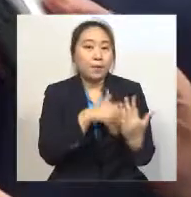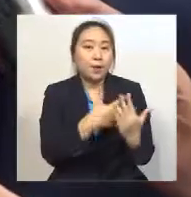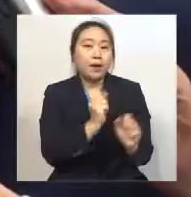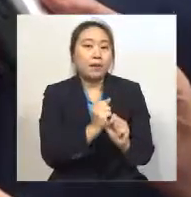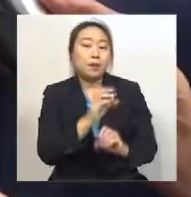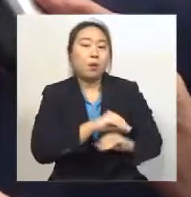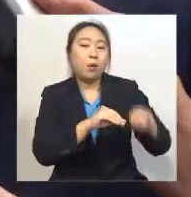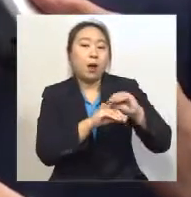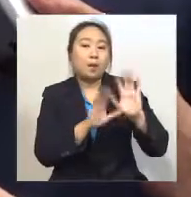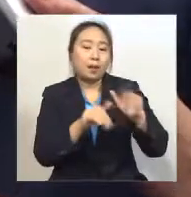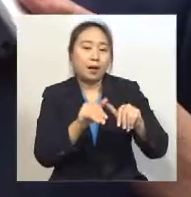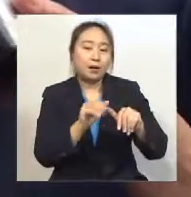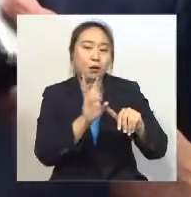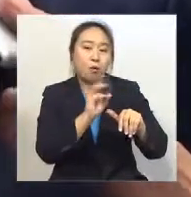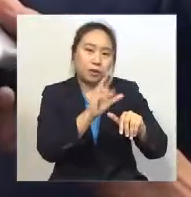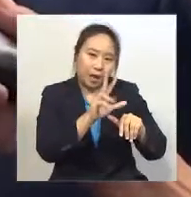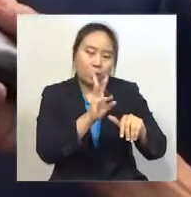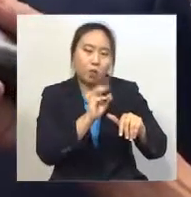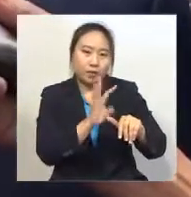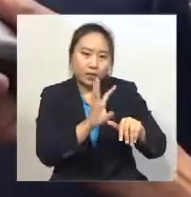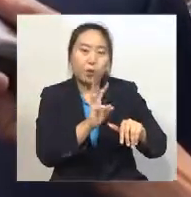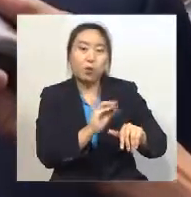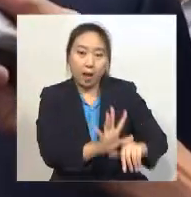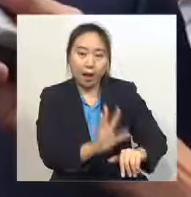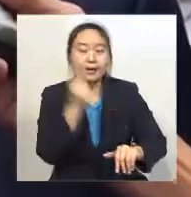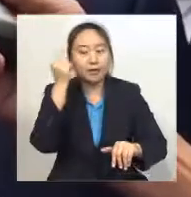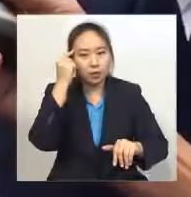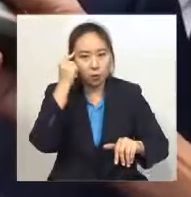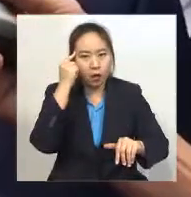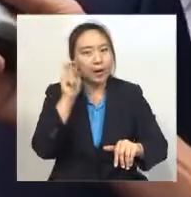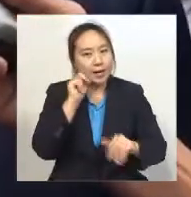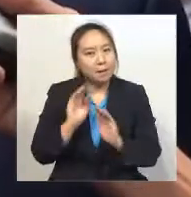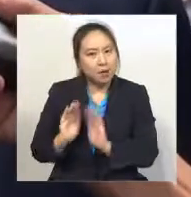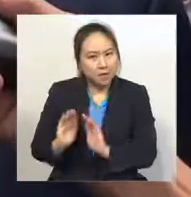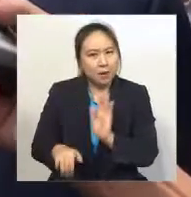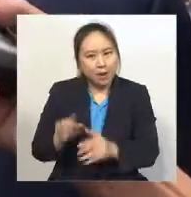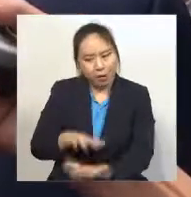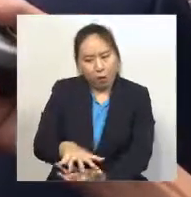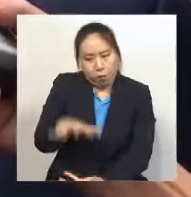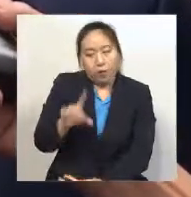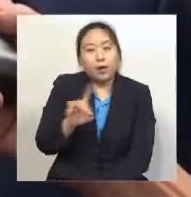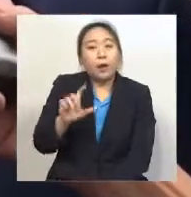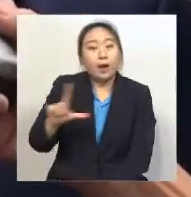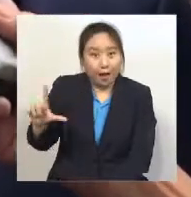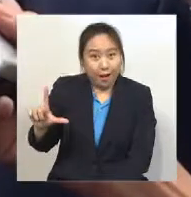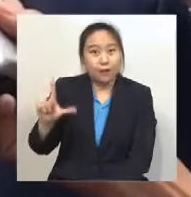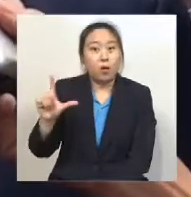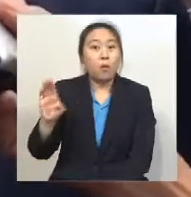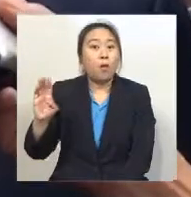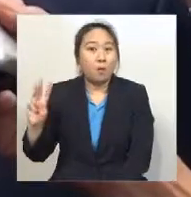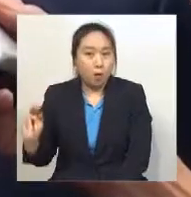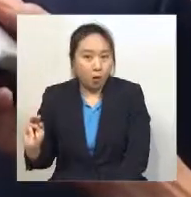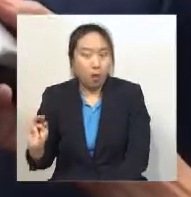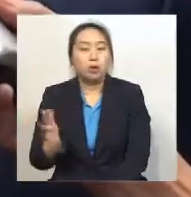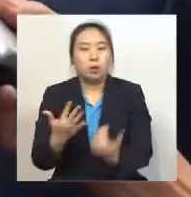การเนี่ย63 64 65นะครับเราคิดว่าเราสามารถที่จะเก็บได้เป็น100ล้านลูกบาศก์เมตรนะครับเก็บเพิ่มขึ้นเพราะฉะนั้นตรงนี้ก็